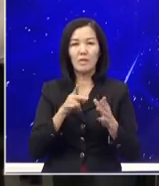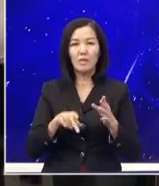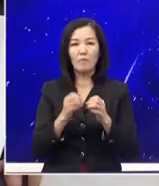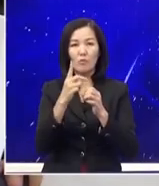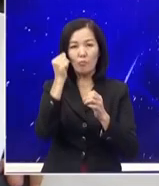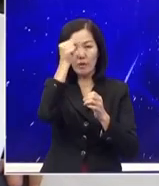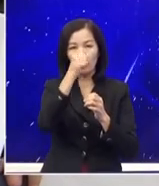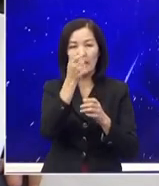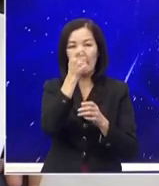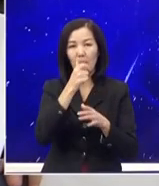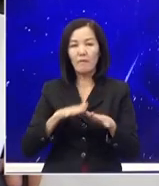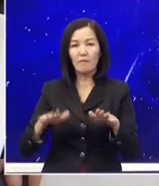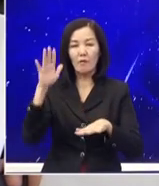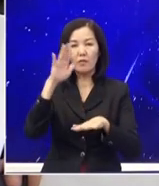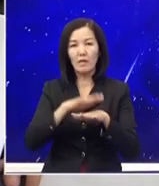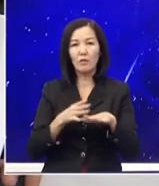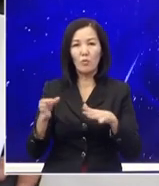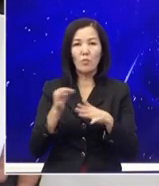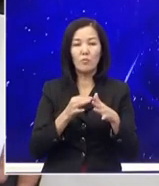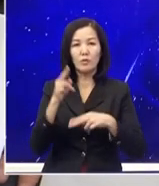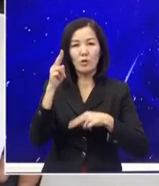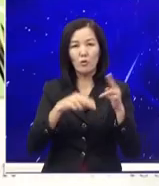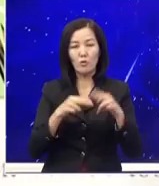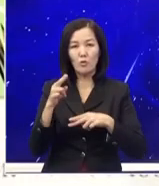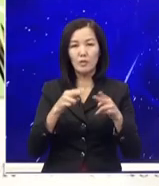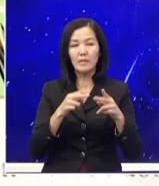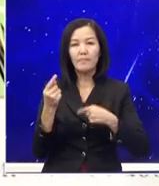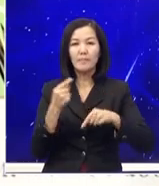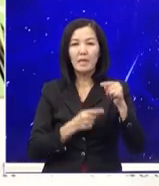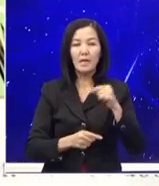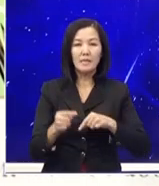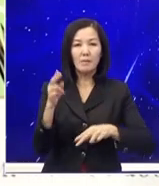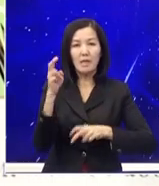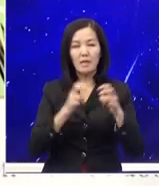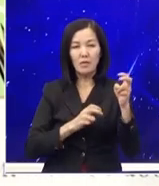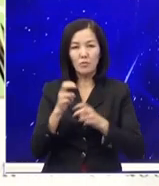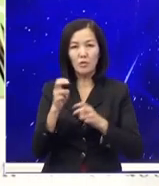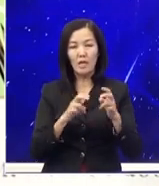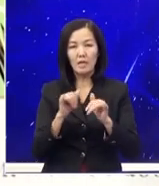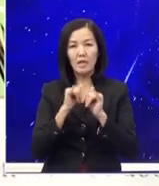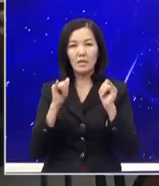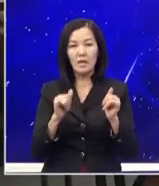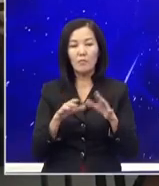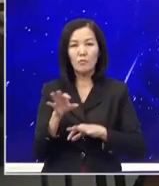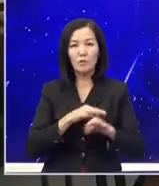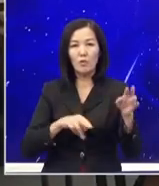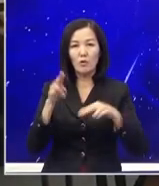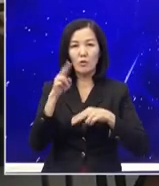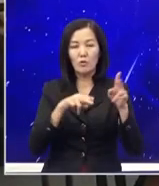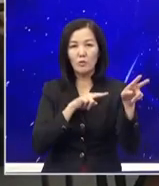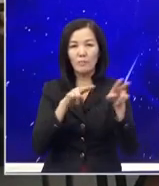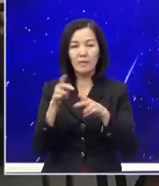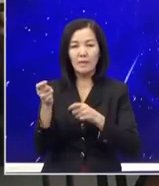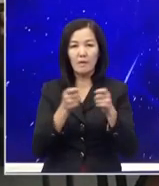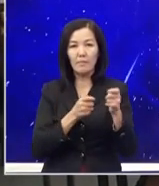жылдан Панфилов ауданы әкімінің облыстық құрылыс, кәсіпкерлік және индустриалдық инновациялық даму, сәулет құрылыс бақылау